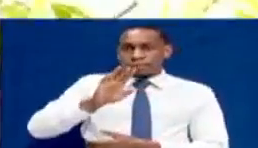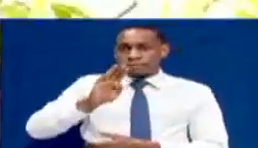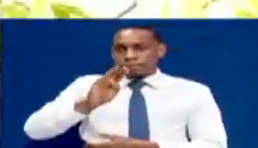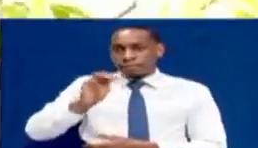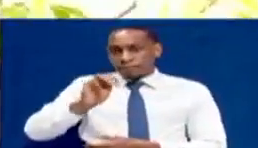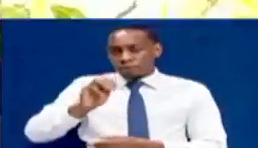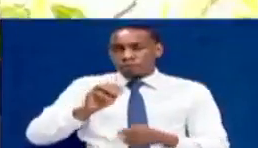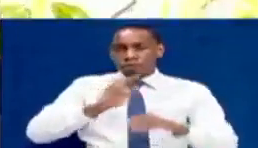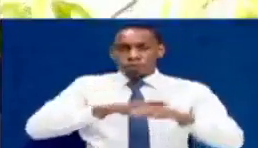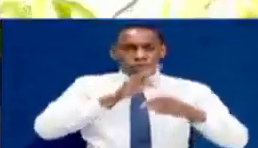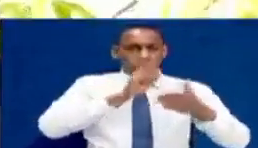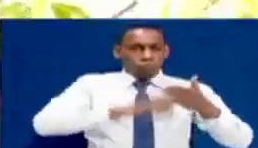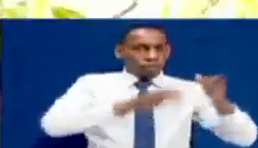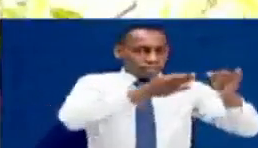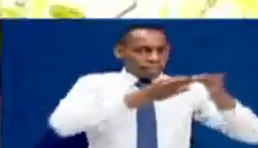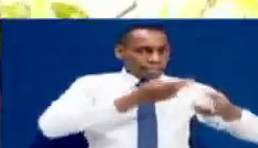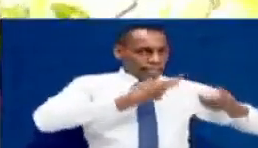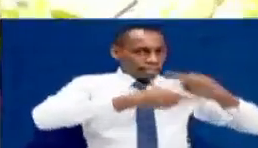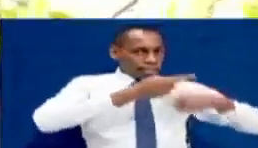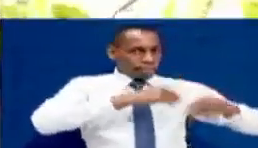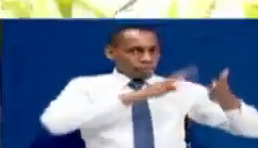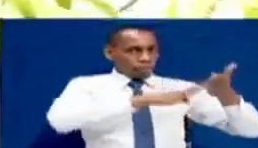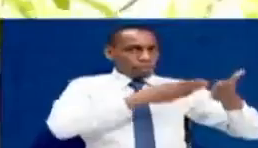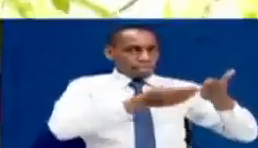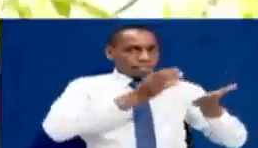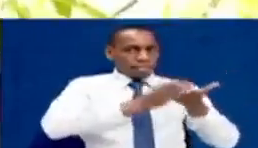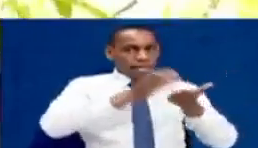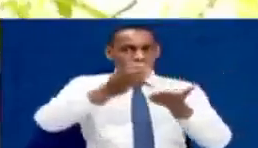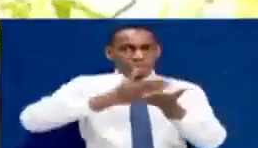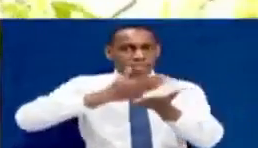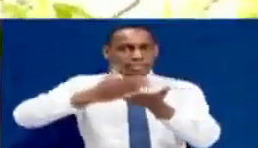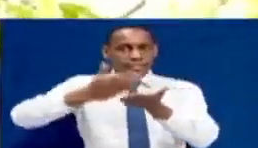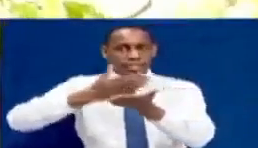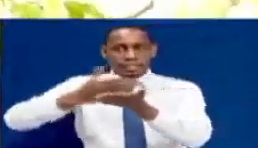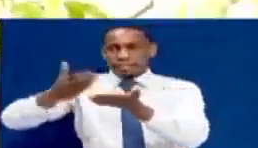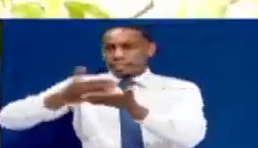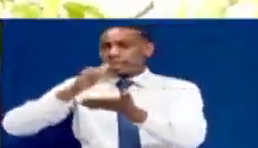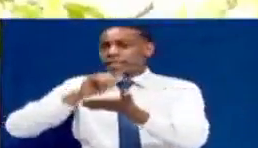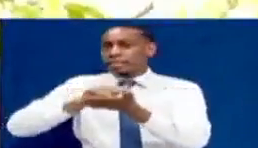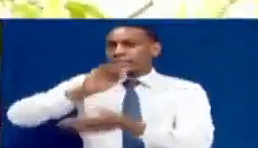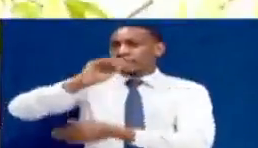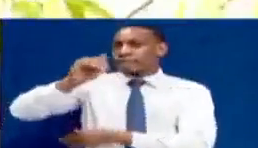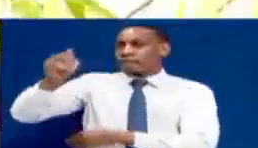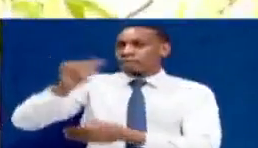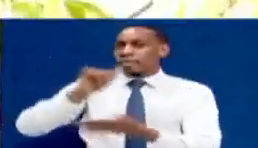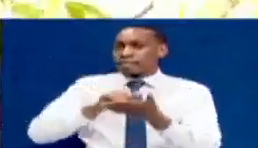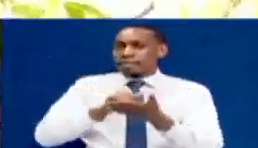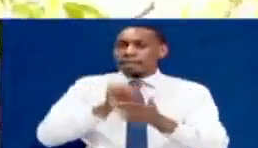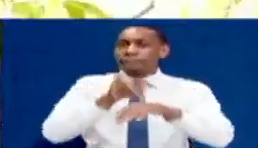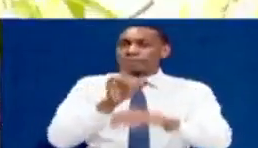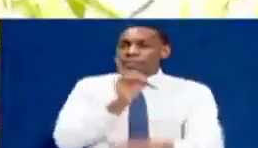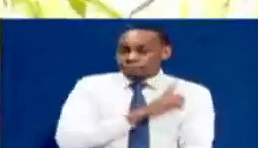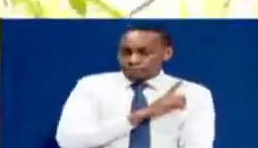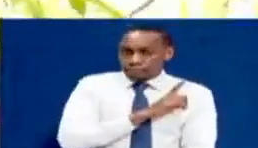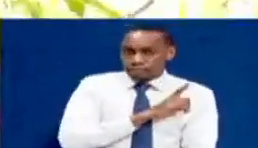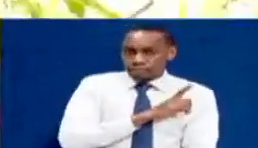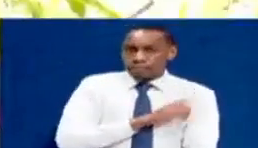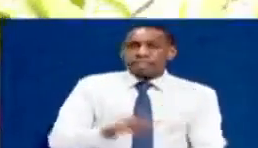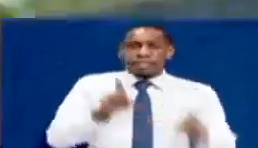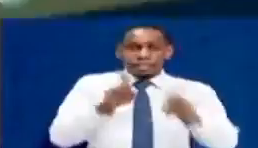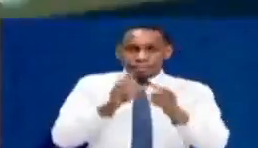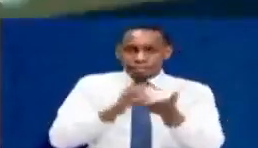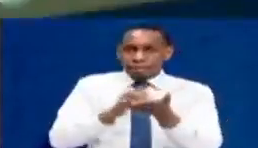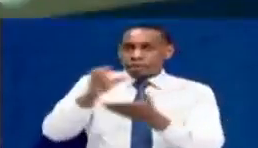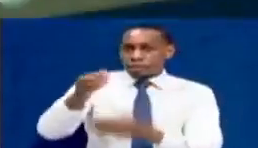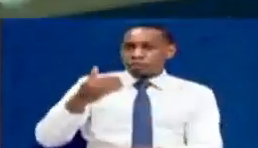irudi iangalie formula ambayo imetumiwa kugawa hiyo pesa, kuhakikisha kwamba kaunti zile ambazo zimeathirika ndio